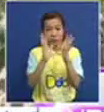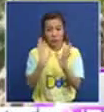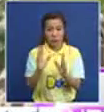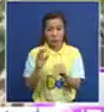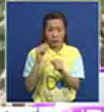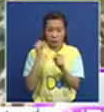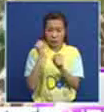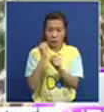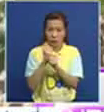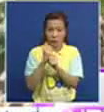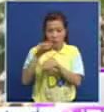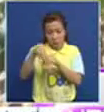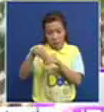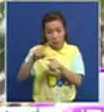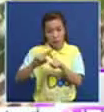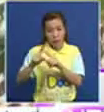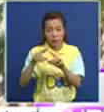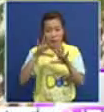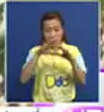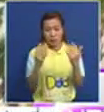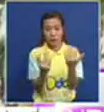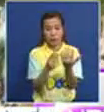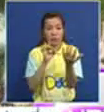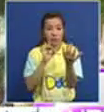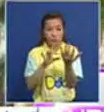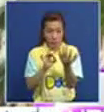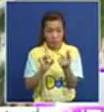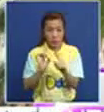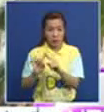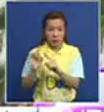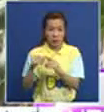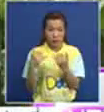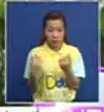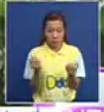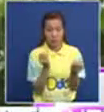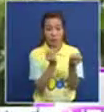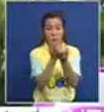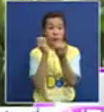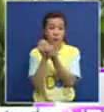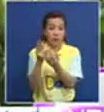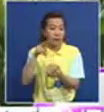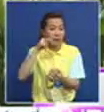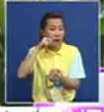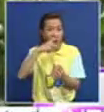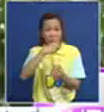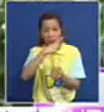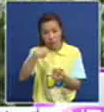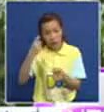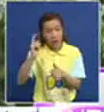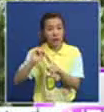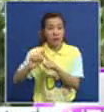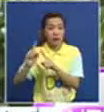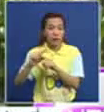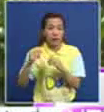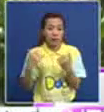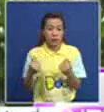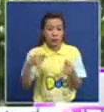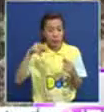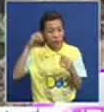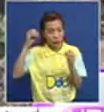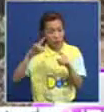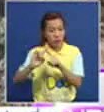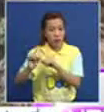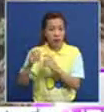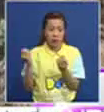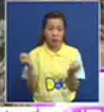มที่บ้านคำก้าวตำบลห้วยแก้งอำเภอกุดชุมกำลังประสบกับปัญหาขาดน้ำประกอบกับช่วงนี้ตอนกลางวันอากาศร้อนจัด